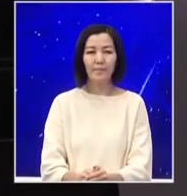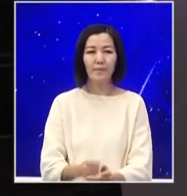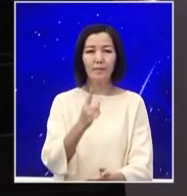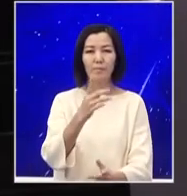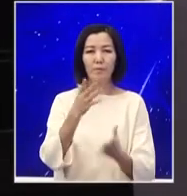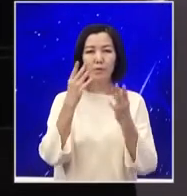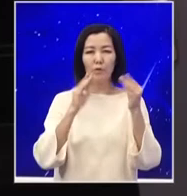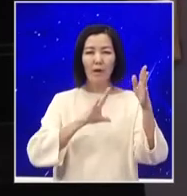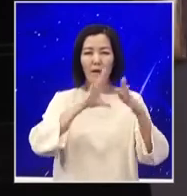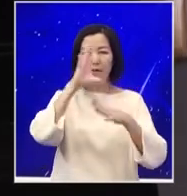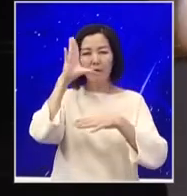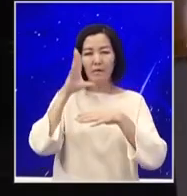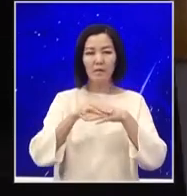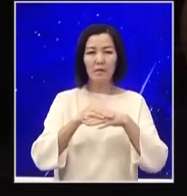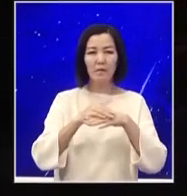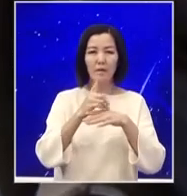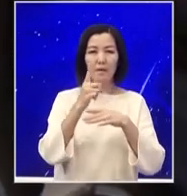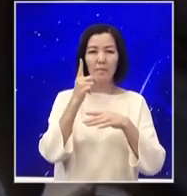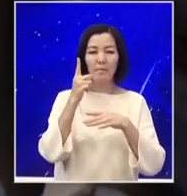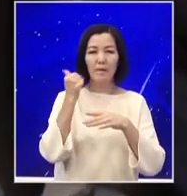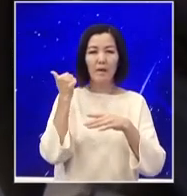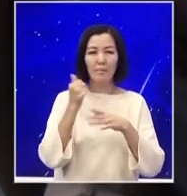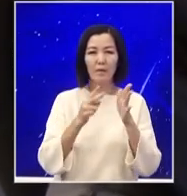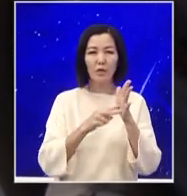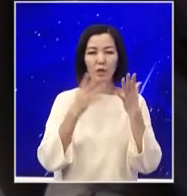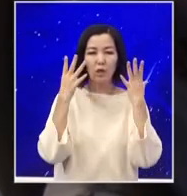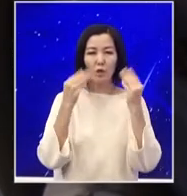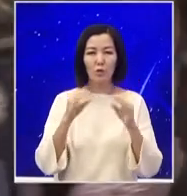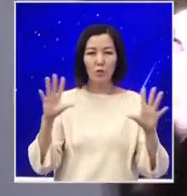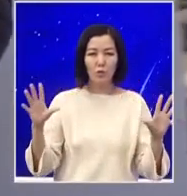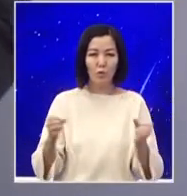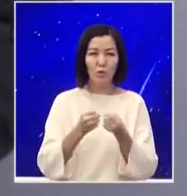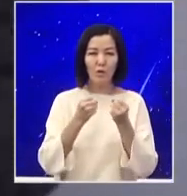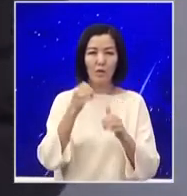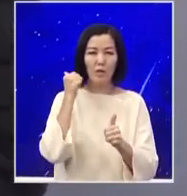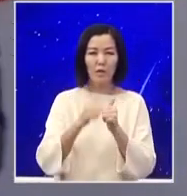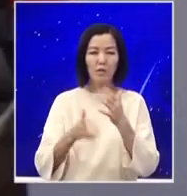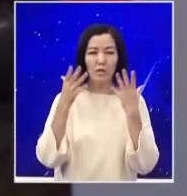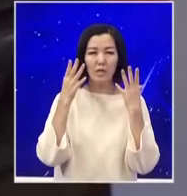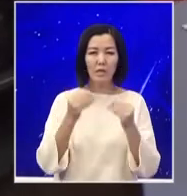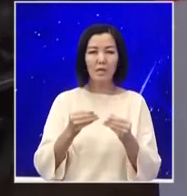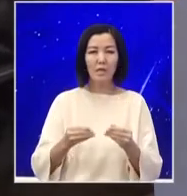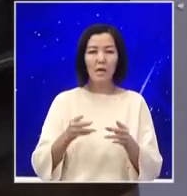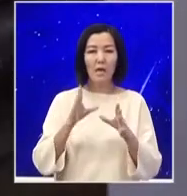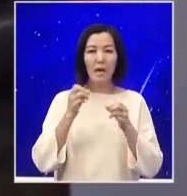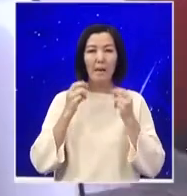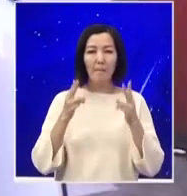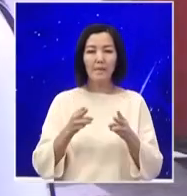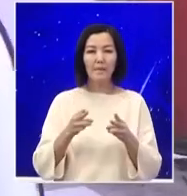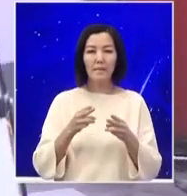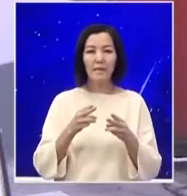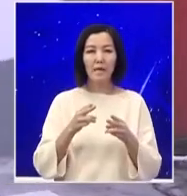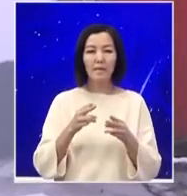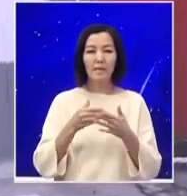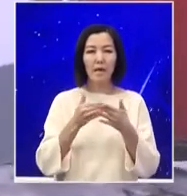Тәулігіне 24 сағат, аптасына 7 күн. Бұл Алматы облысындағы әрбір құтқарушының ұраны. Олар күн сайын өз өмірлерін қатерге тігіп ондаған қауіптің алдын